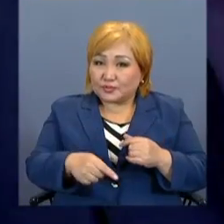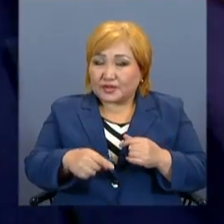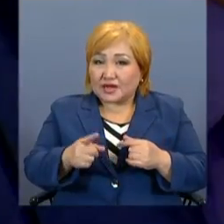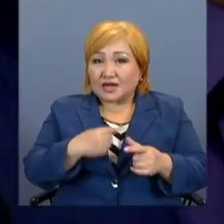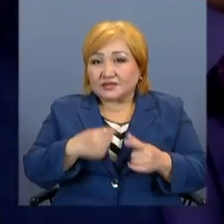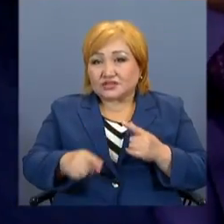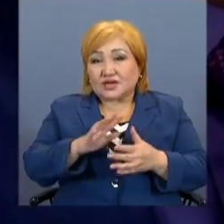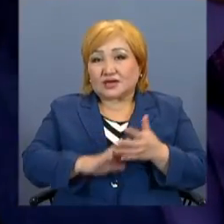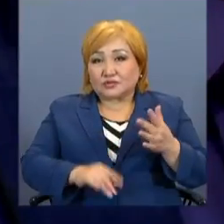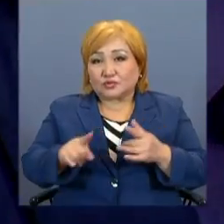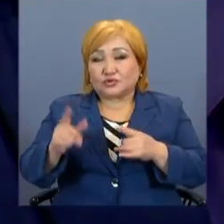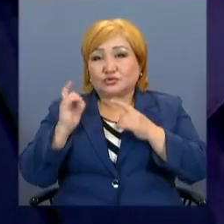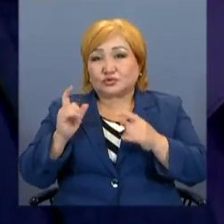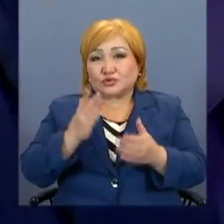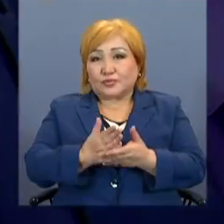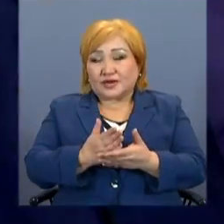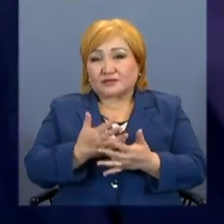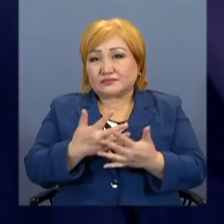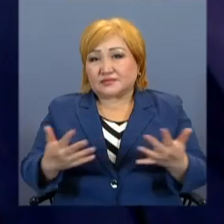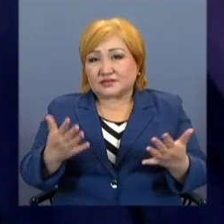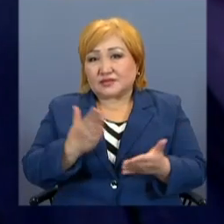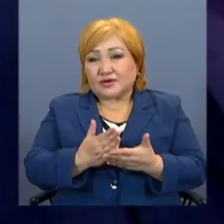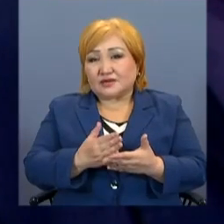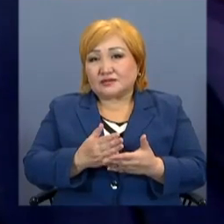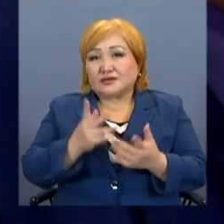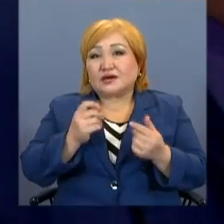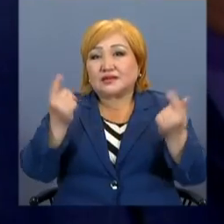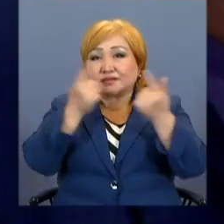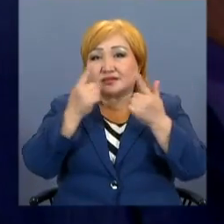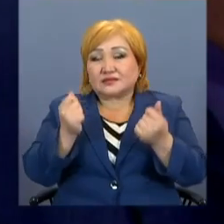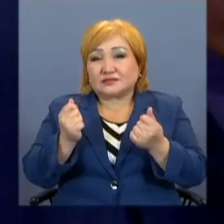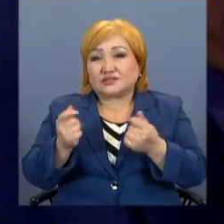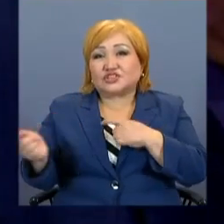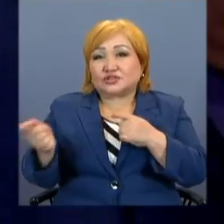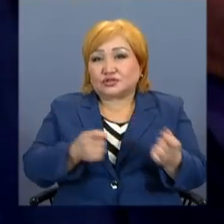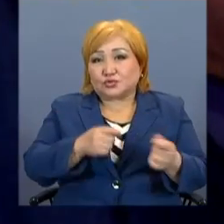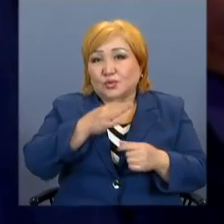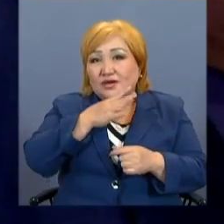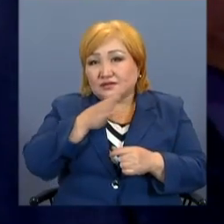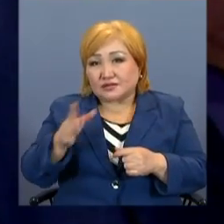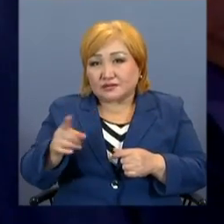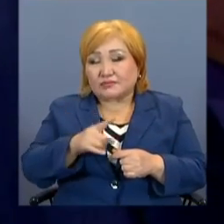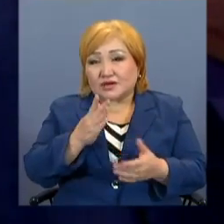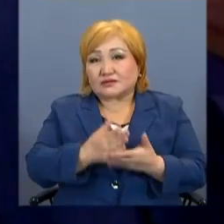жүгі бар, басқасы бар, ол қалай ескеріледі? Жеткізу уақыты бар дегендей. Енді бұл жерде